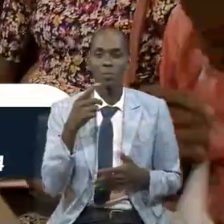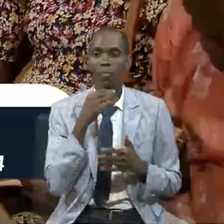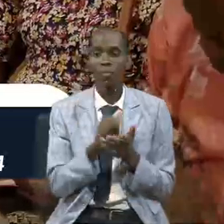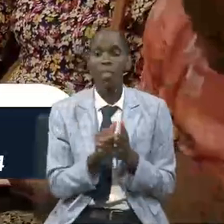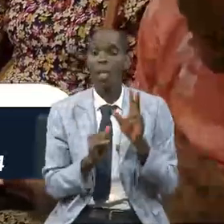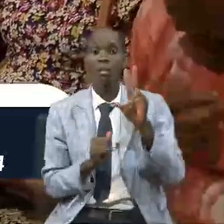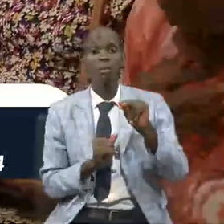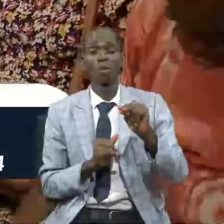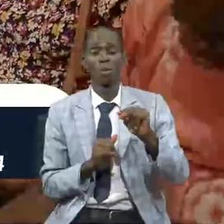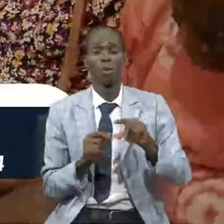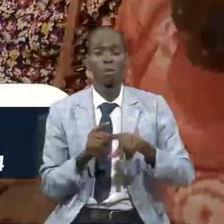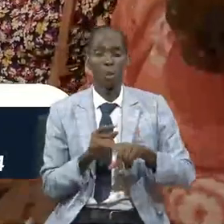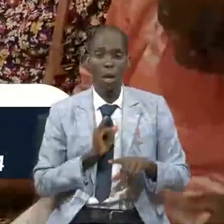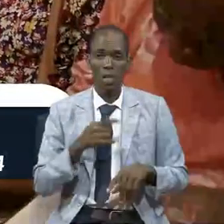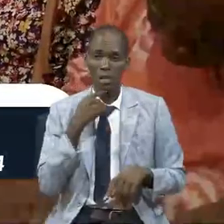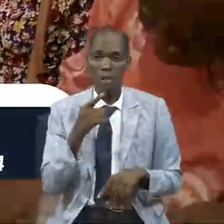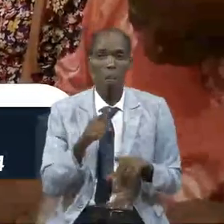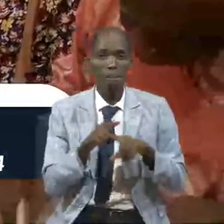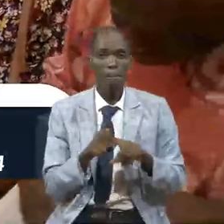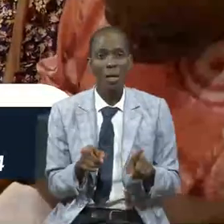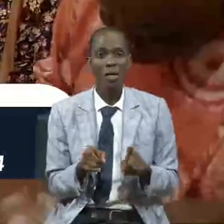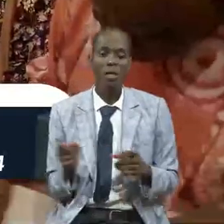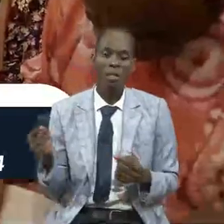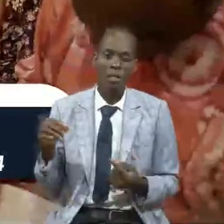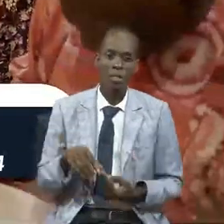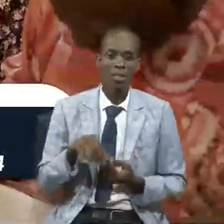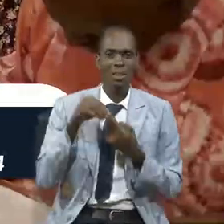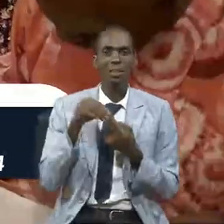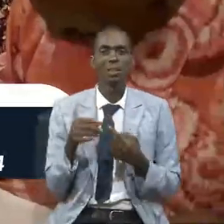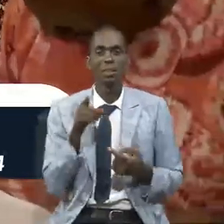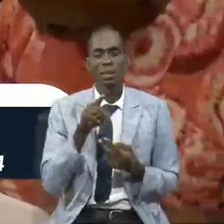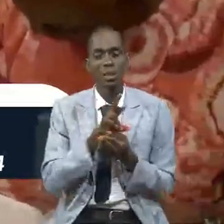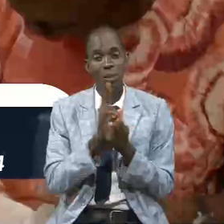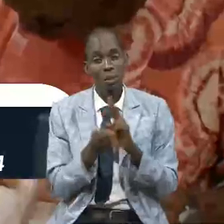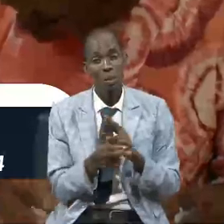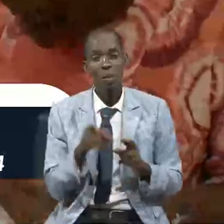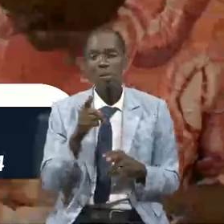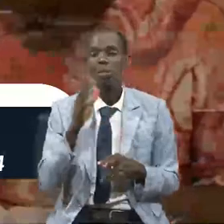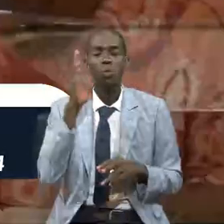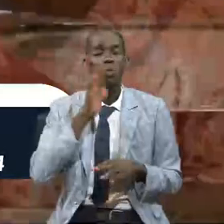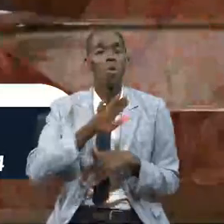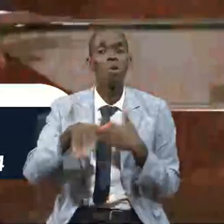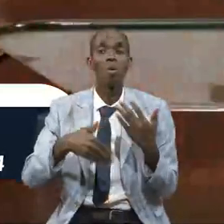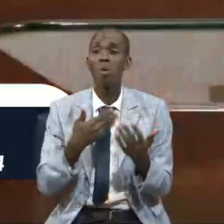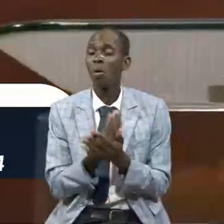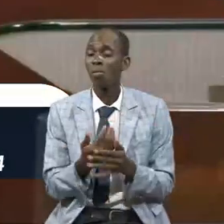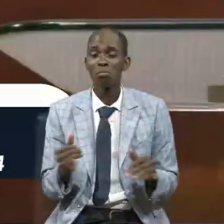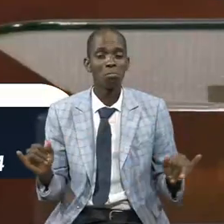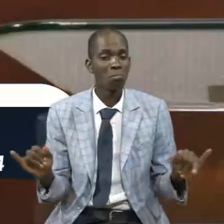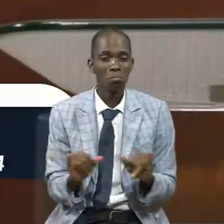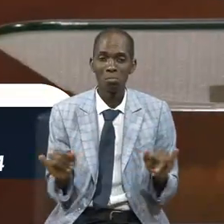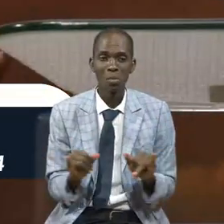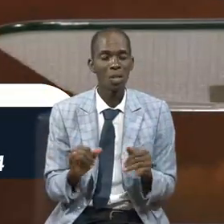Luc 13 verset 3 dit, « Non, je vous le dis, mais si vous ne vous repentez, vous périrez tous